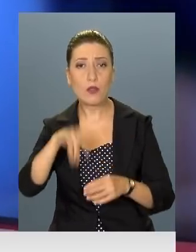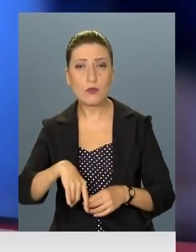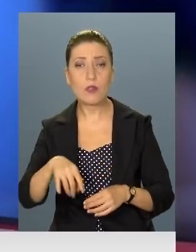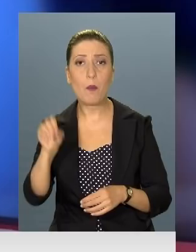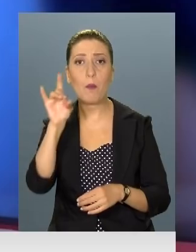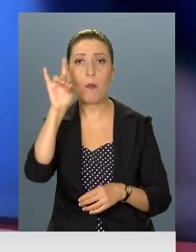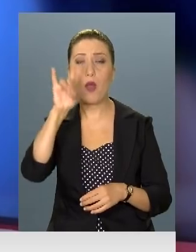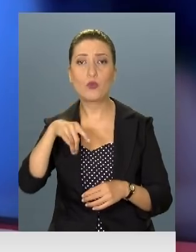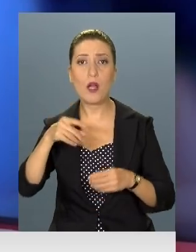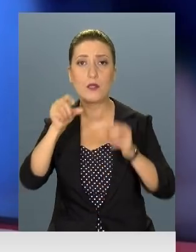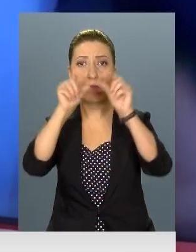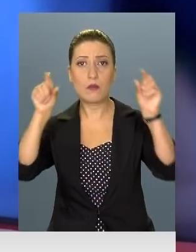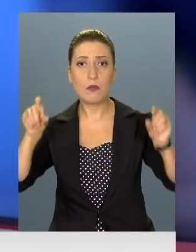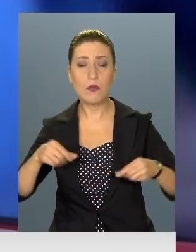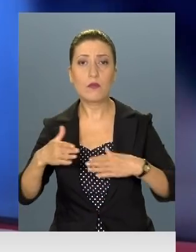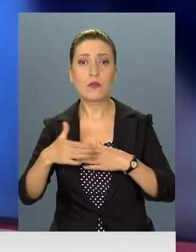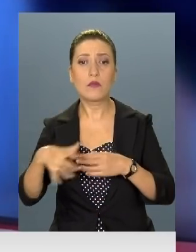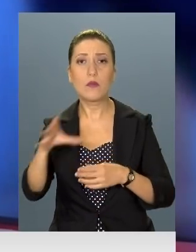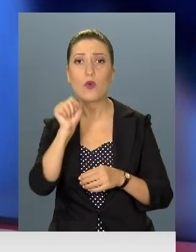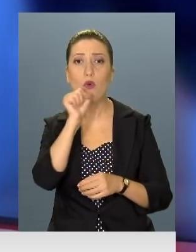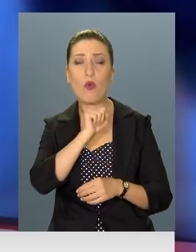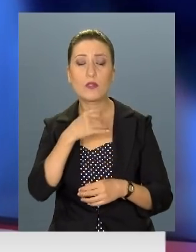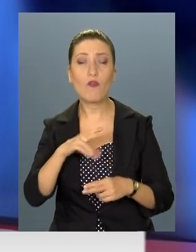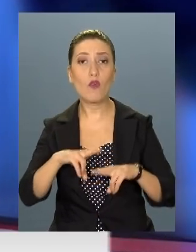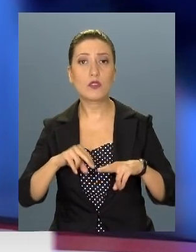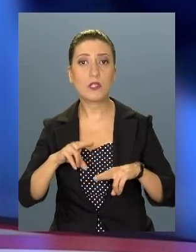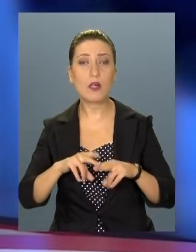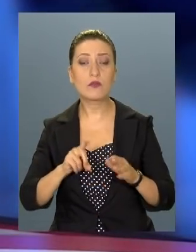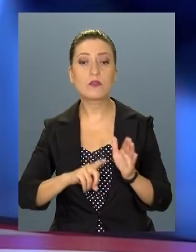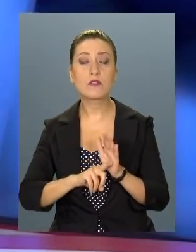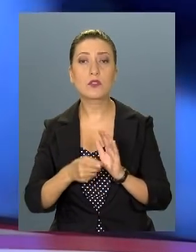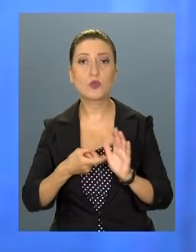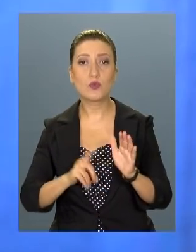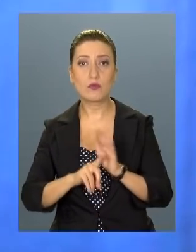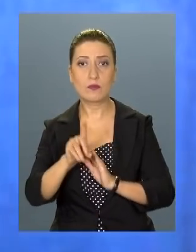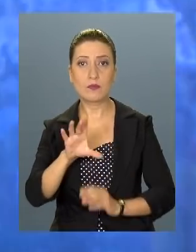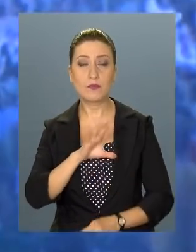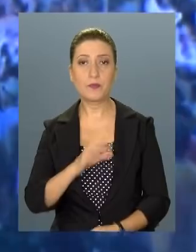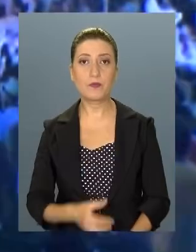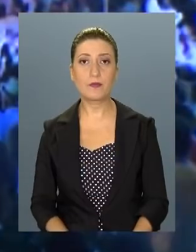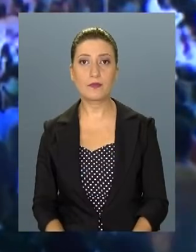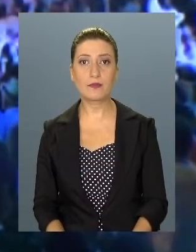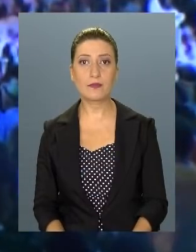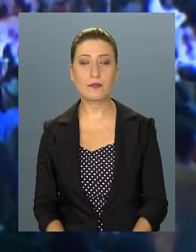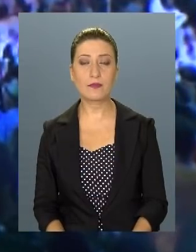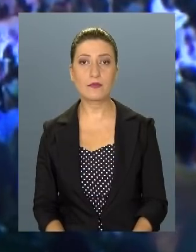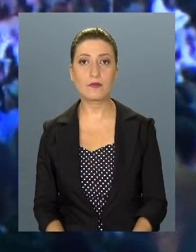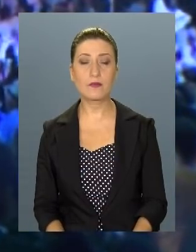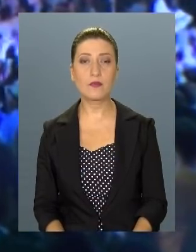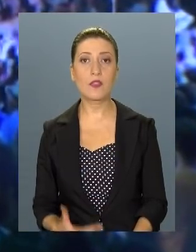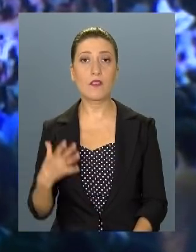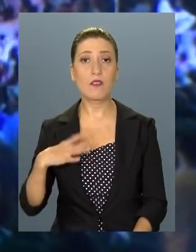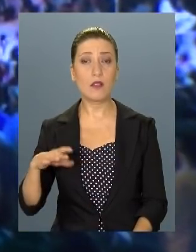պատուհանի փեղկեր, դռներ և փականներ։ Ոստիկանությունը նախաքննություն է կատարում։ Անցնենք միջազգային լուրերին։